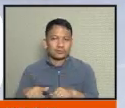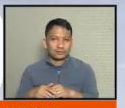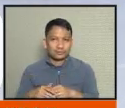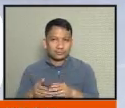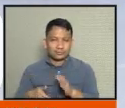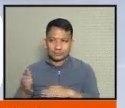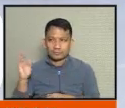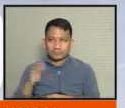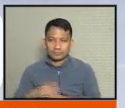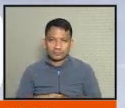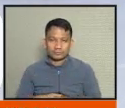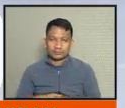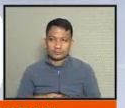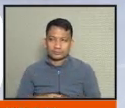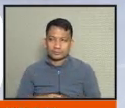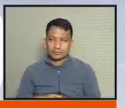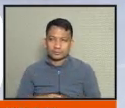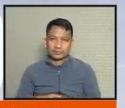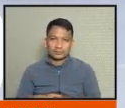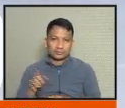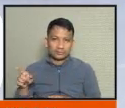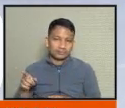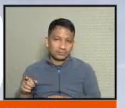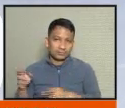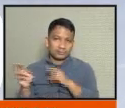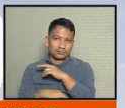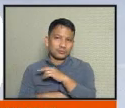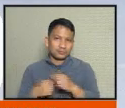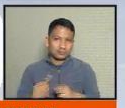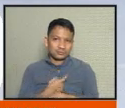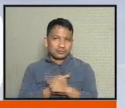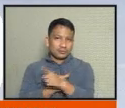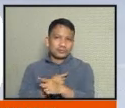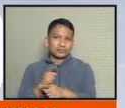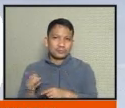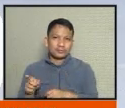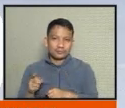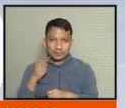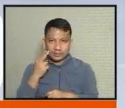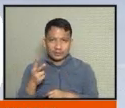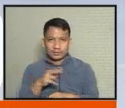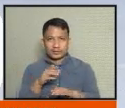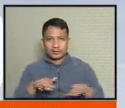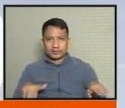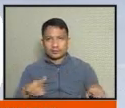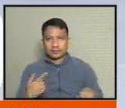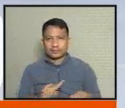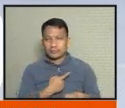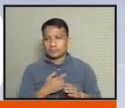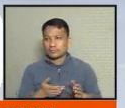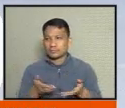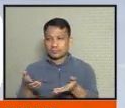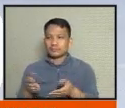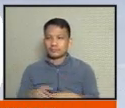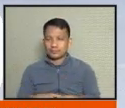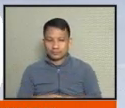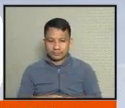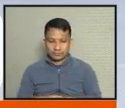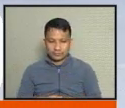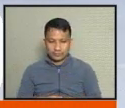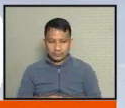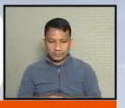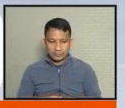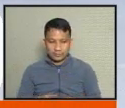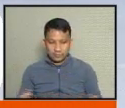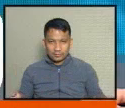siyang konsensyahin? Oo. Yan lang? Makaganti man lang ako eh. Masaktan din siya? Oo. Makita niya anak niya nasasaktan? Nakita lang, makita